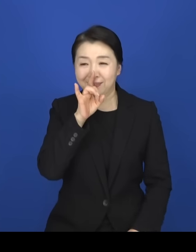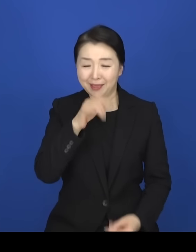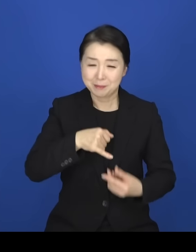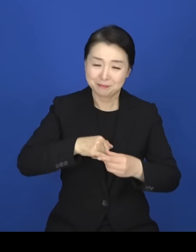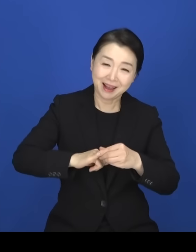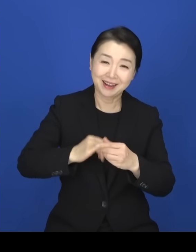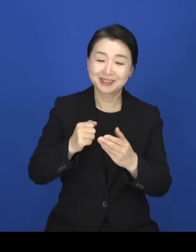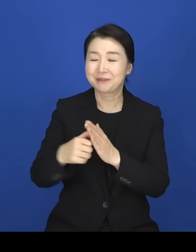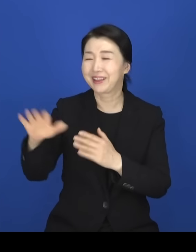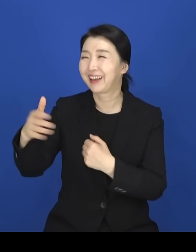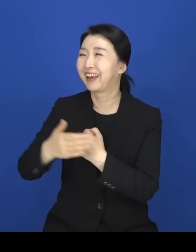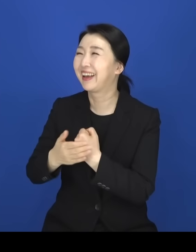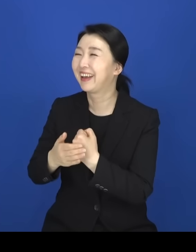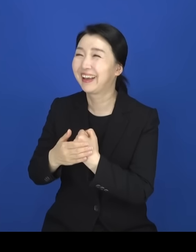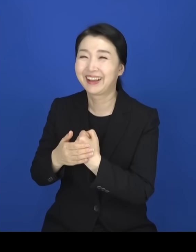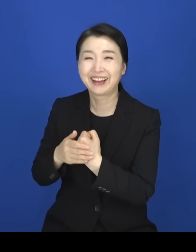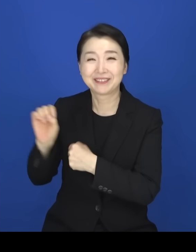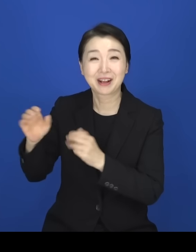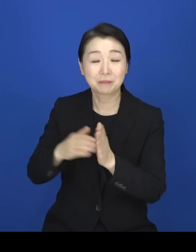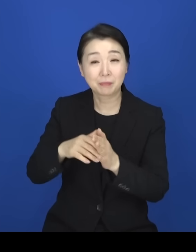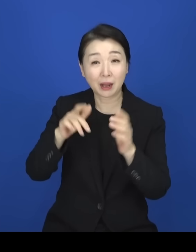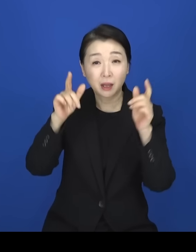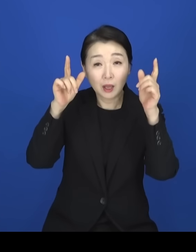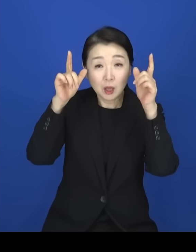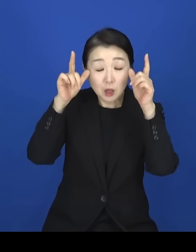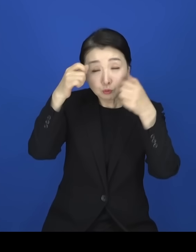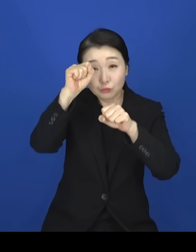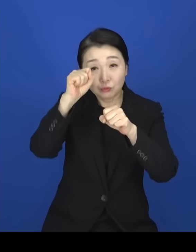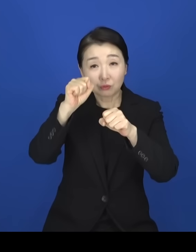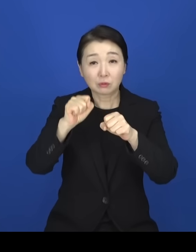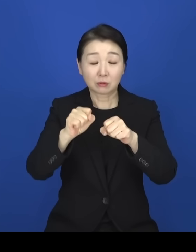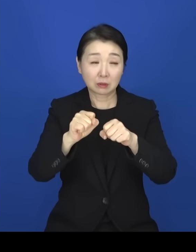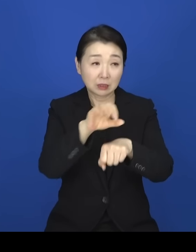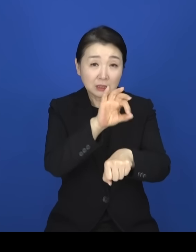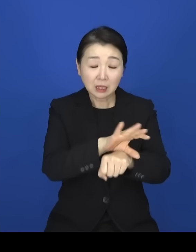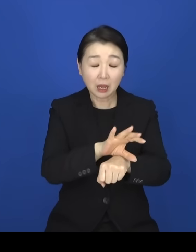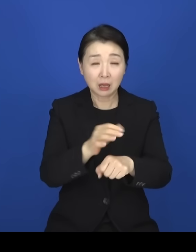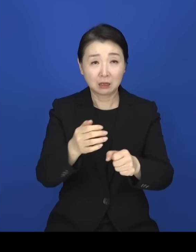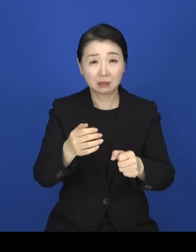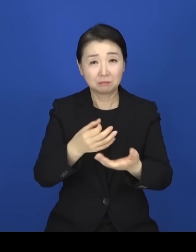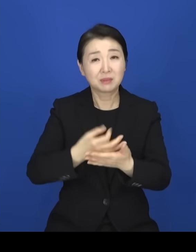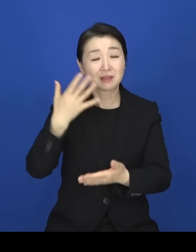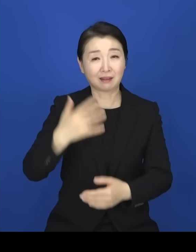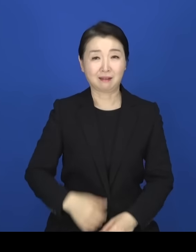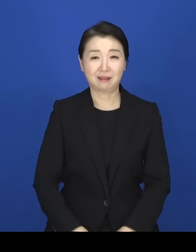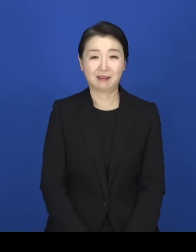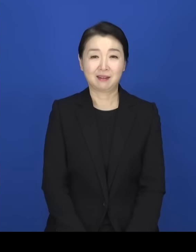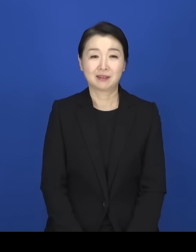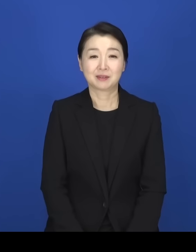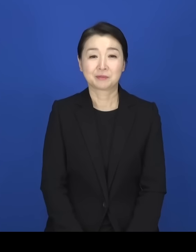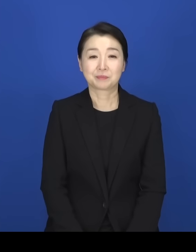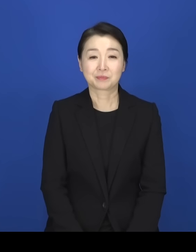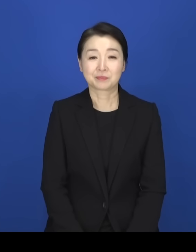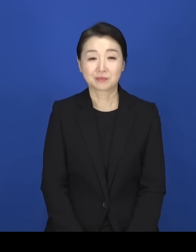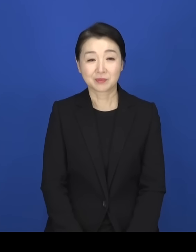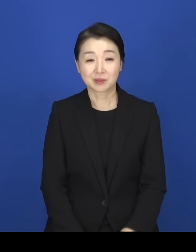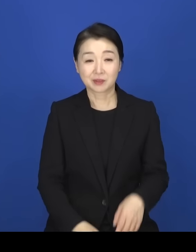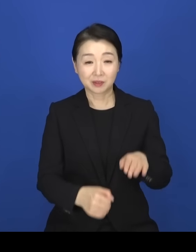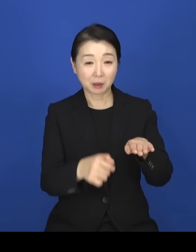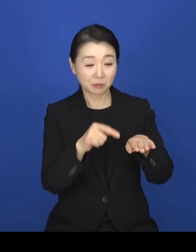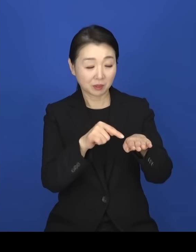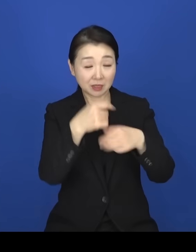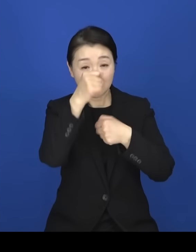와서 매달라고 한 거고 또 구두는 또 사기에는 또 많이 좀 비싼 것 같고 좀 시간도 없으니까 예. 또 이제 이게 정확하게